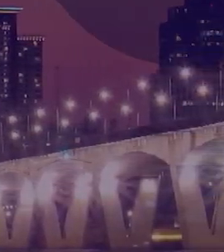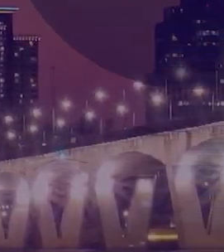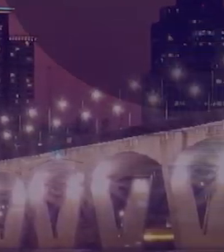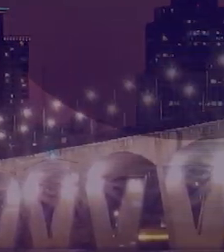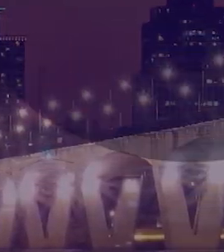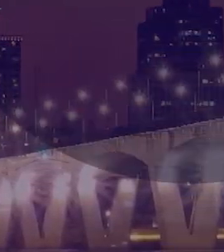선정했습니다